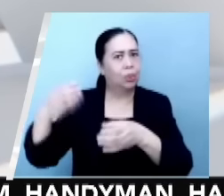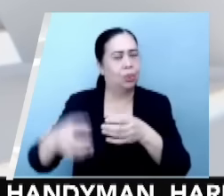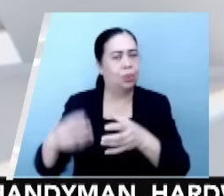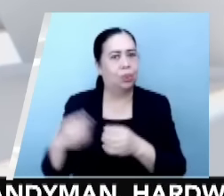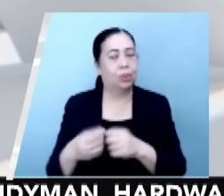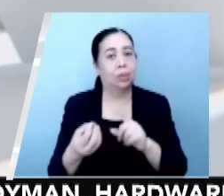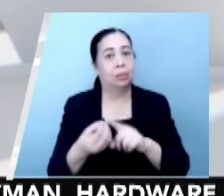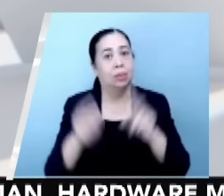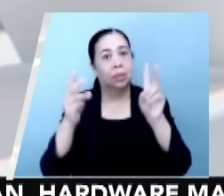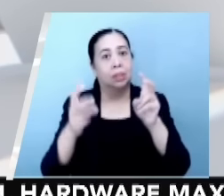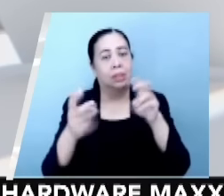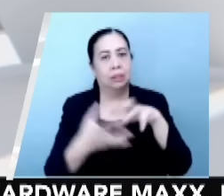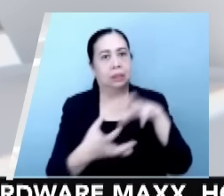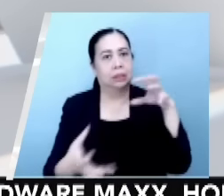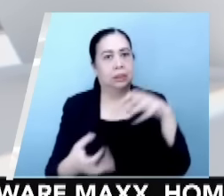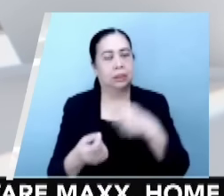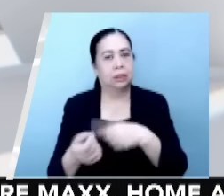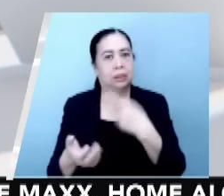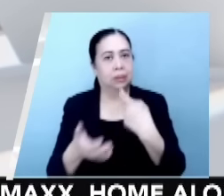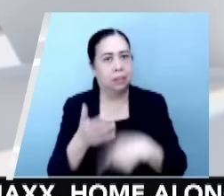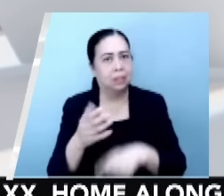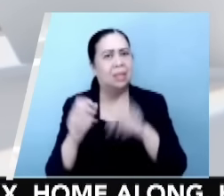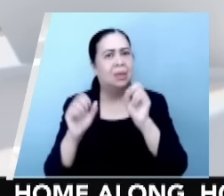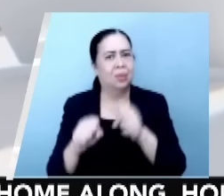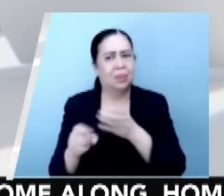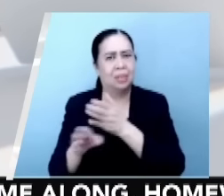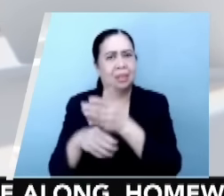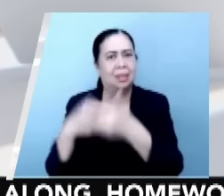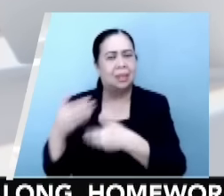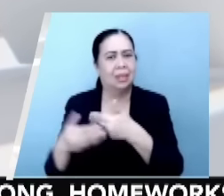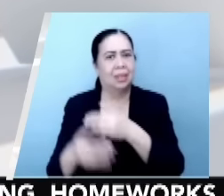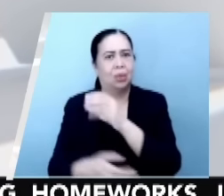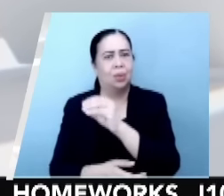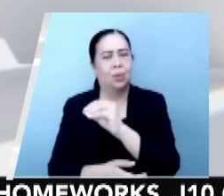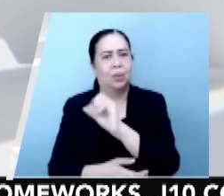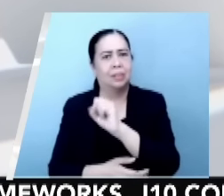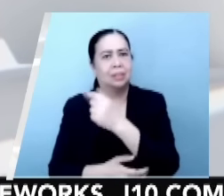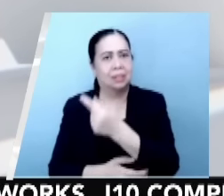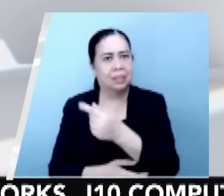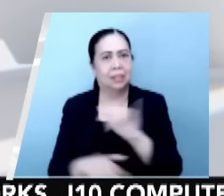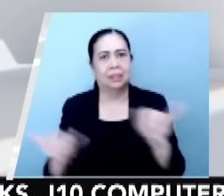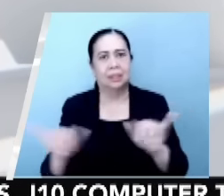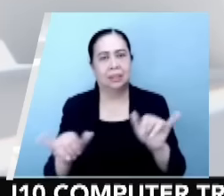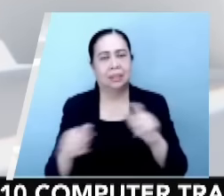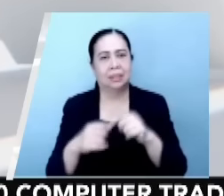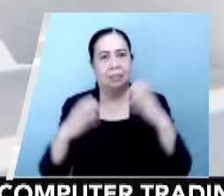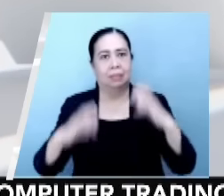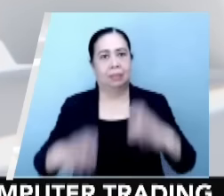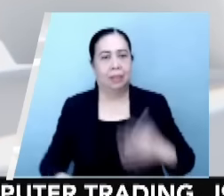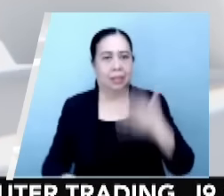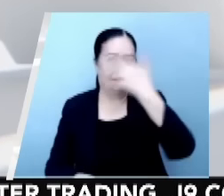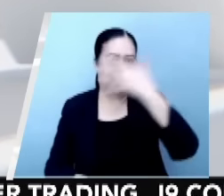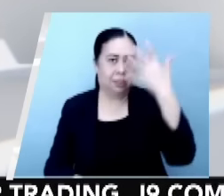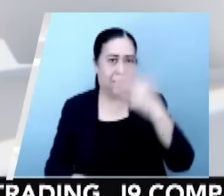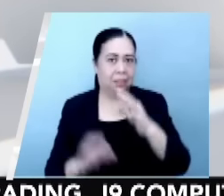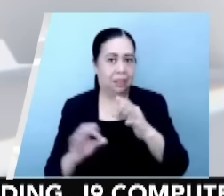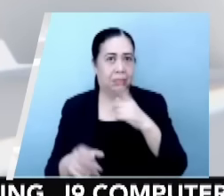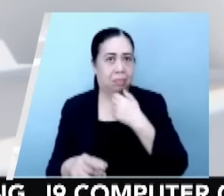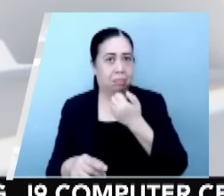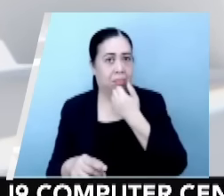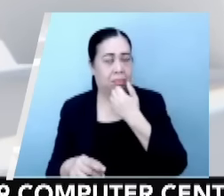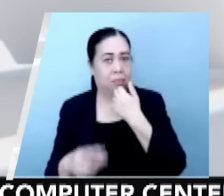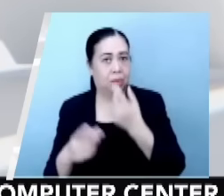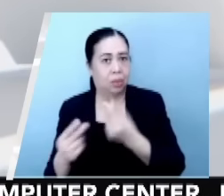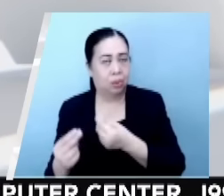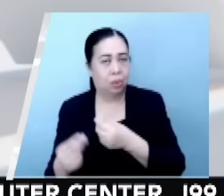sa yaman at buwis, pwede aniyang idaan sa Solgen. Gayon din ang question sa kanyang citizenship kung posibleng katiwalian naman, ombudsman